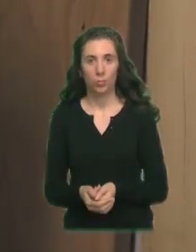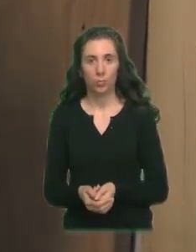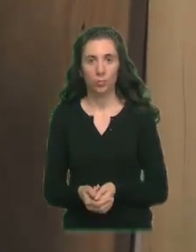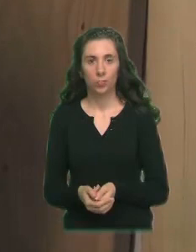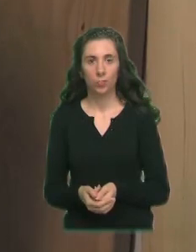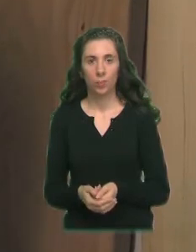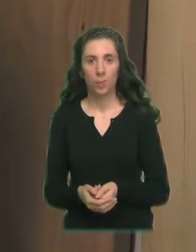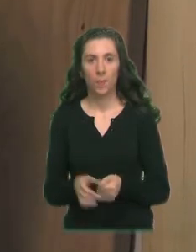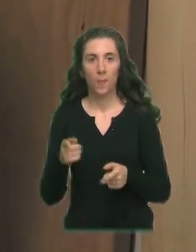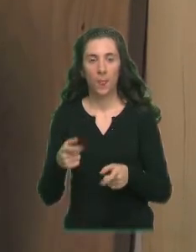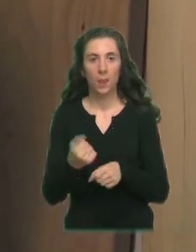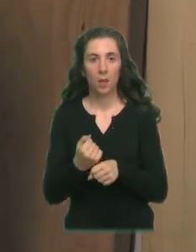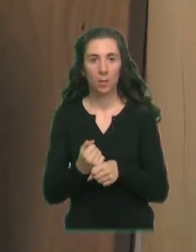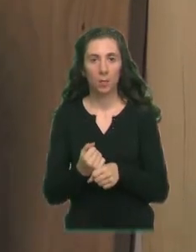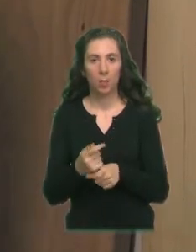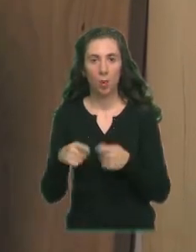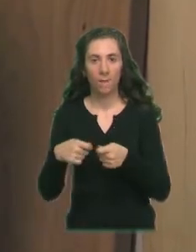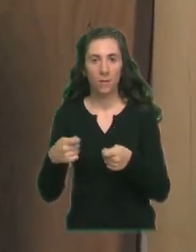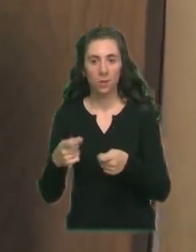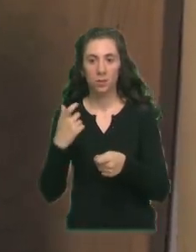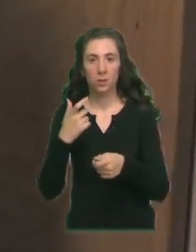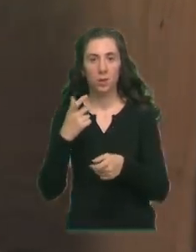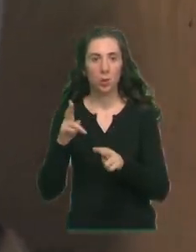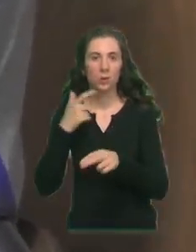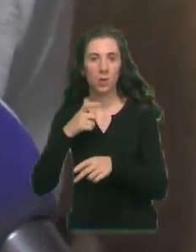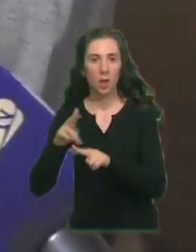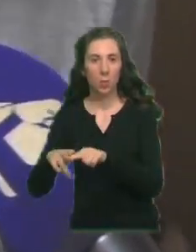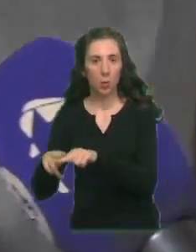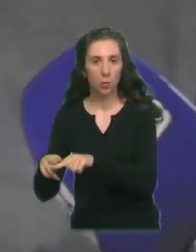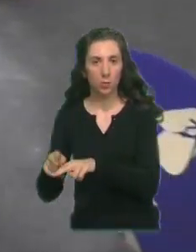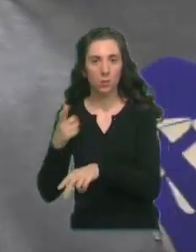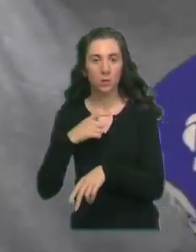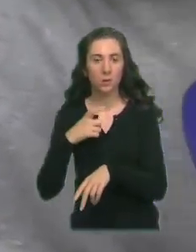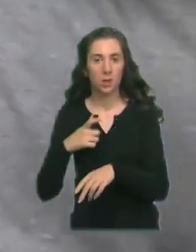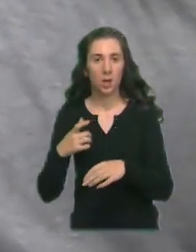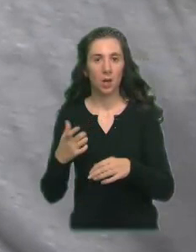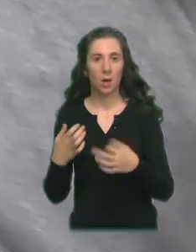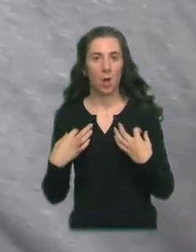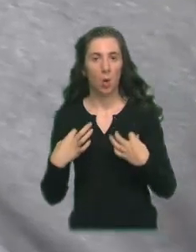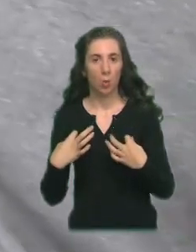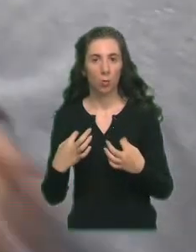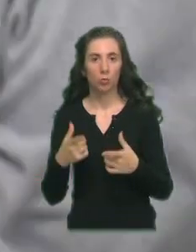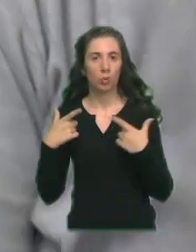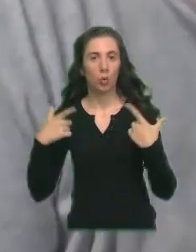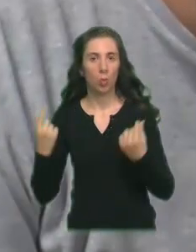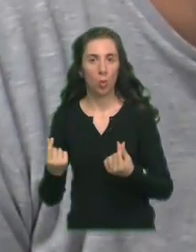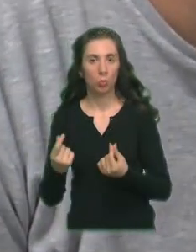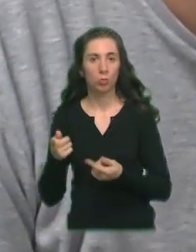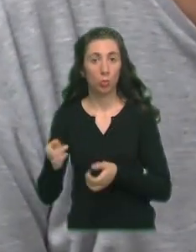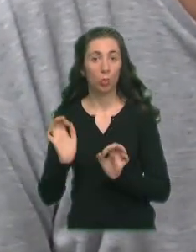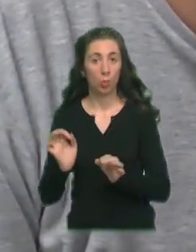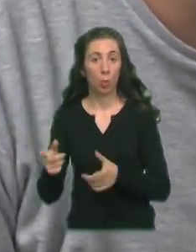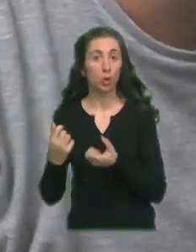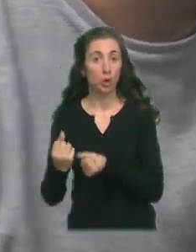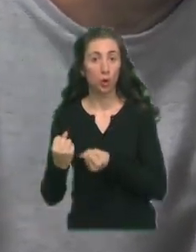Da, i isto od ovih napravimo vezice od ovih starih ostataka, od stare odjeće ovako od košulja, jer to je baš